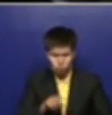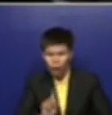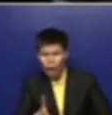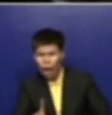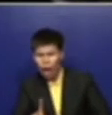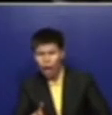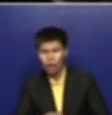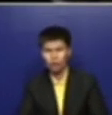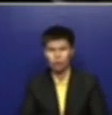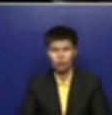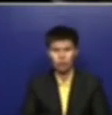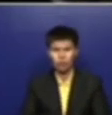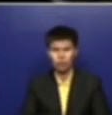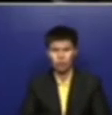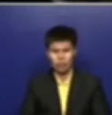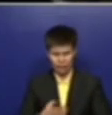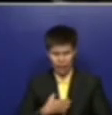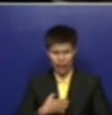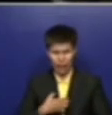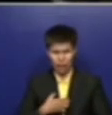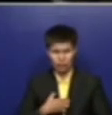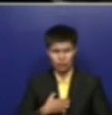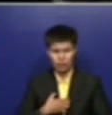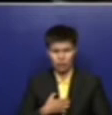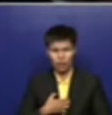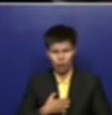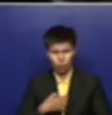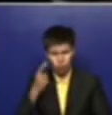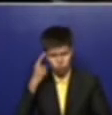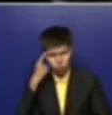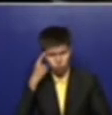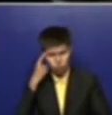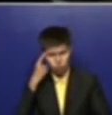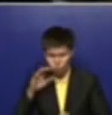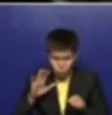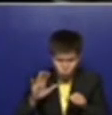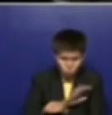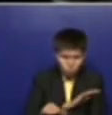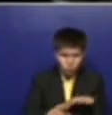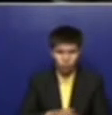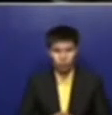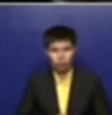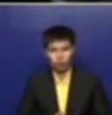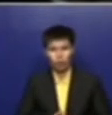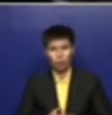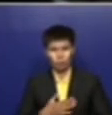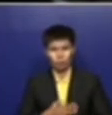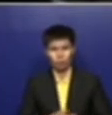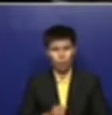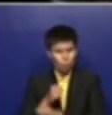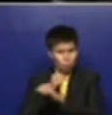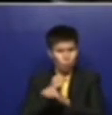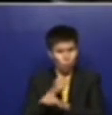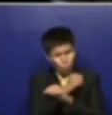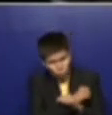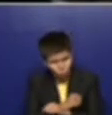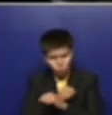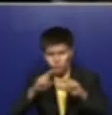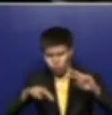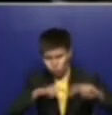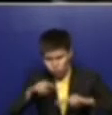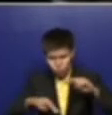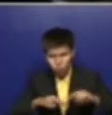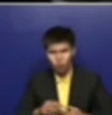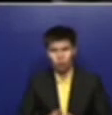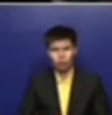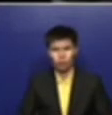อยากทราบรายละเอียดครับท่านแถลงต่อสภาแห่งนี้เพื่อจะได้ปกป้องคุ้มครองลูกหลานของพวกเราถ้าเข